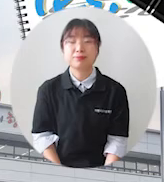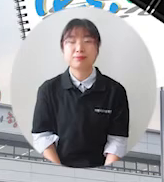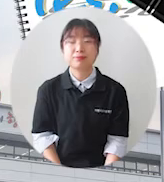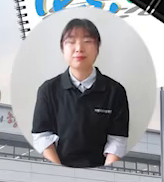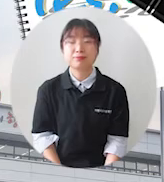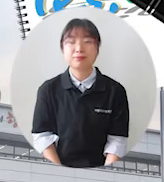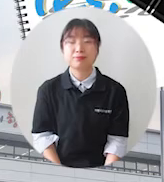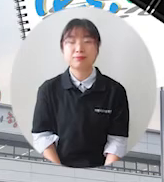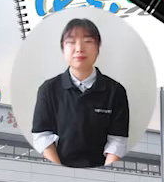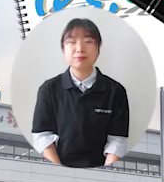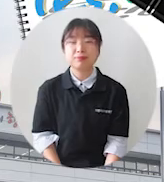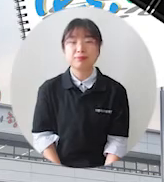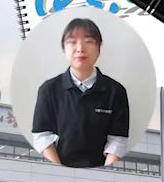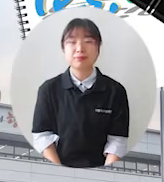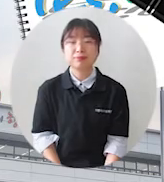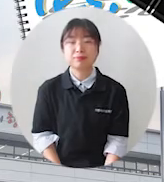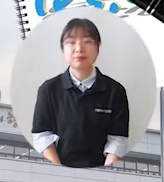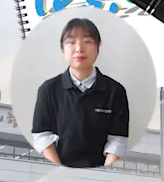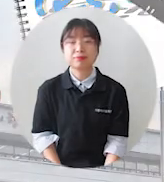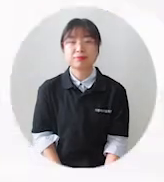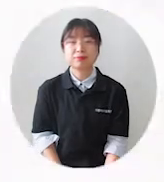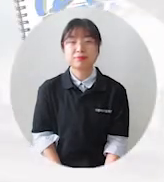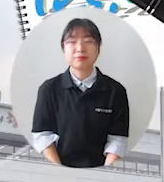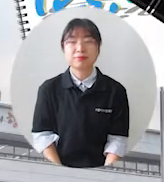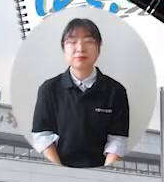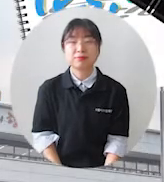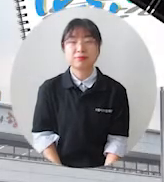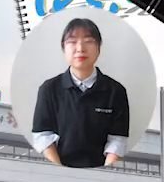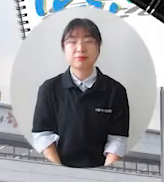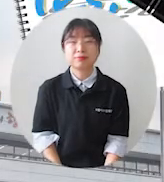부곡동 주민센터로 연락 바랍니다.